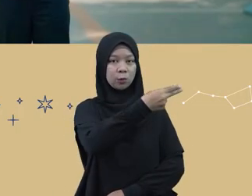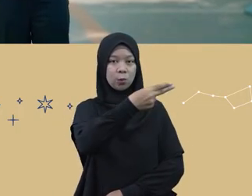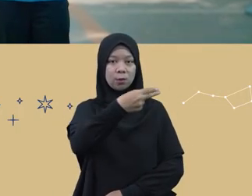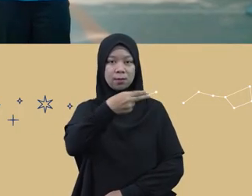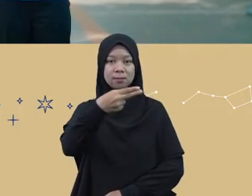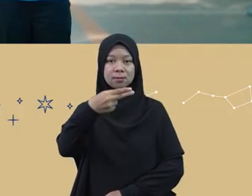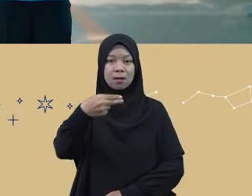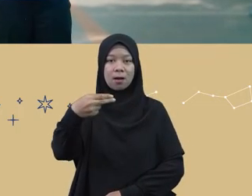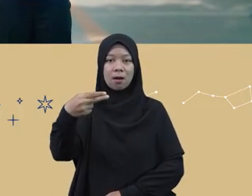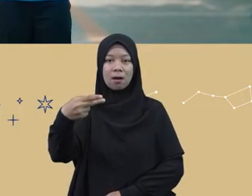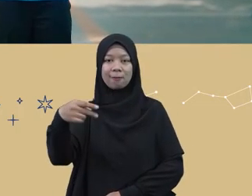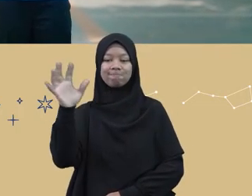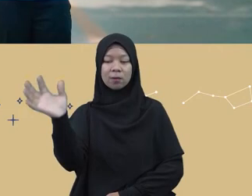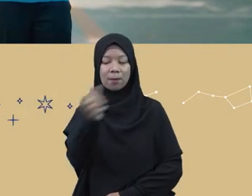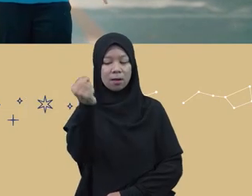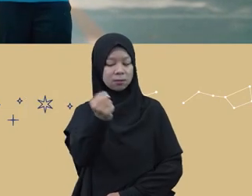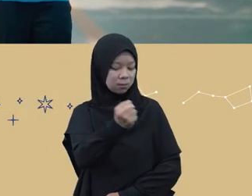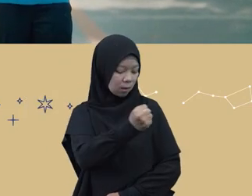Indonesia kebangsaanku